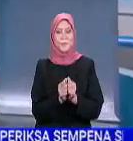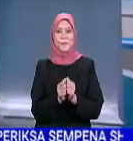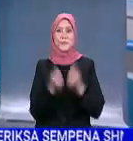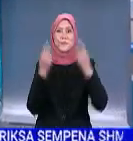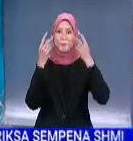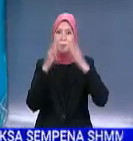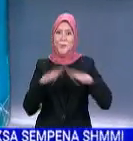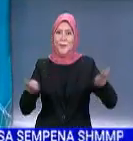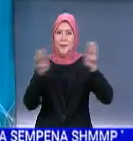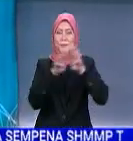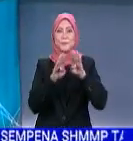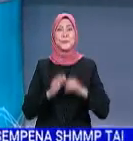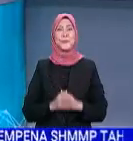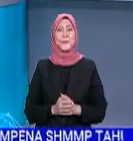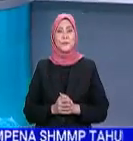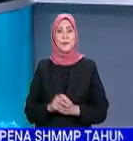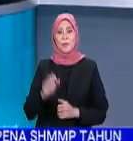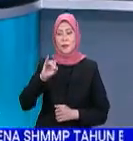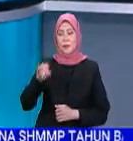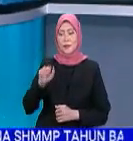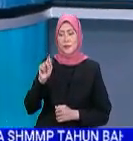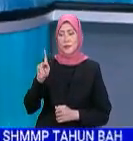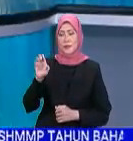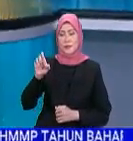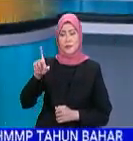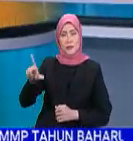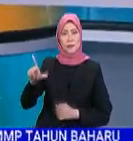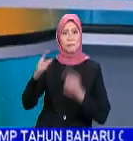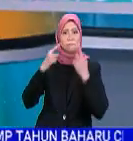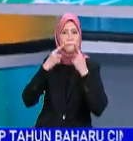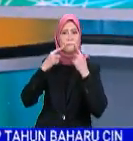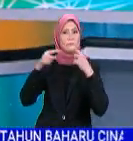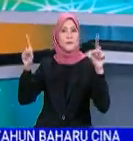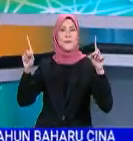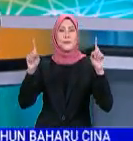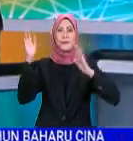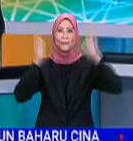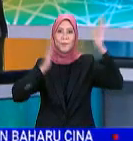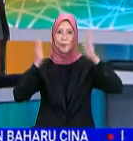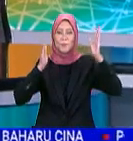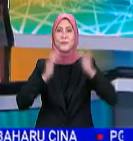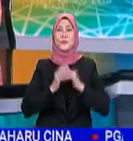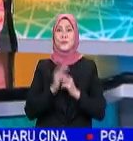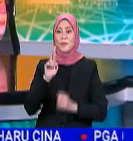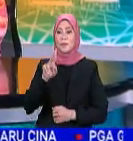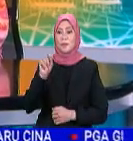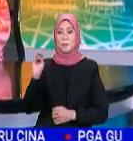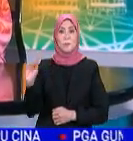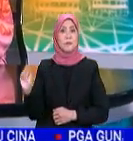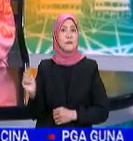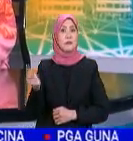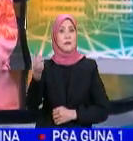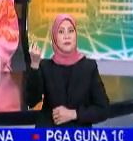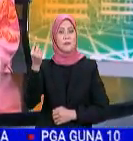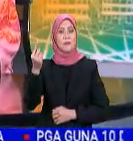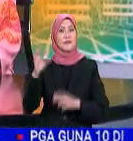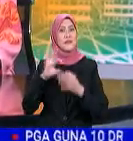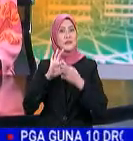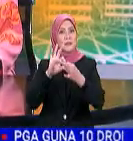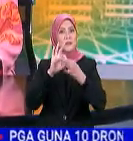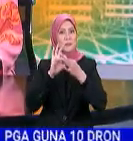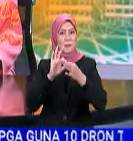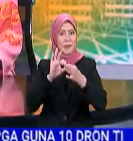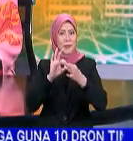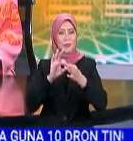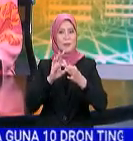Hai jekl merupakan jenama tekstil yang tidak asing lagi di negara kita Danau tembok jeruk adenya mengadakan kerjasama